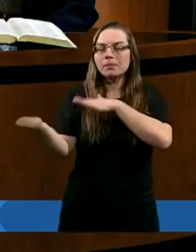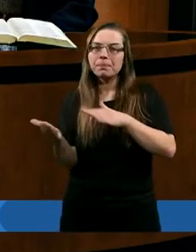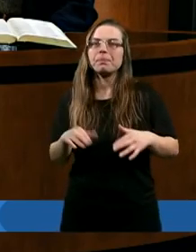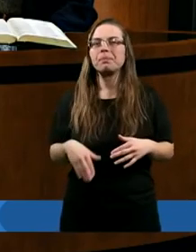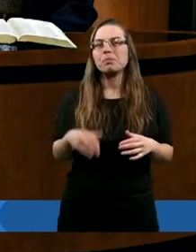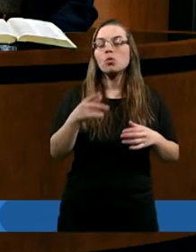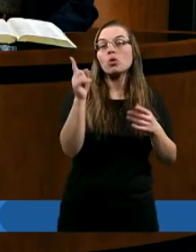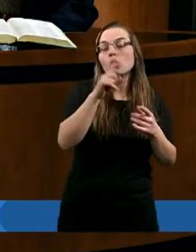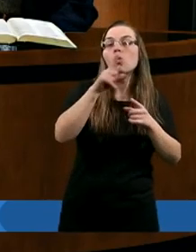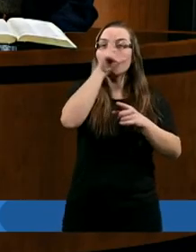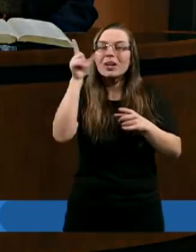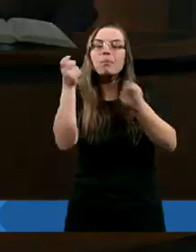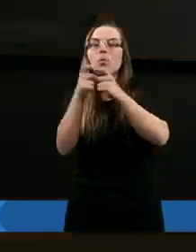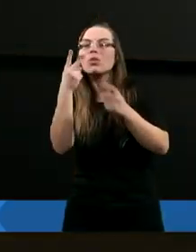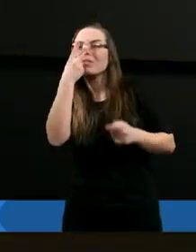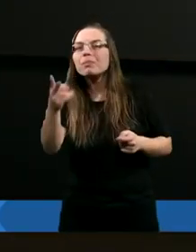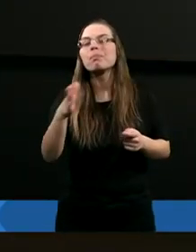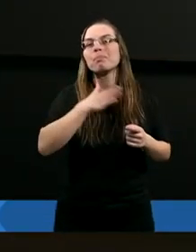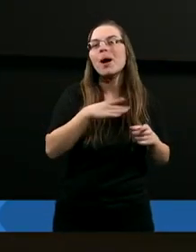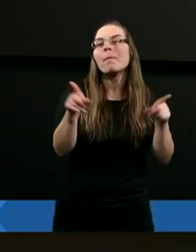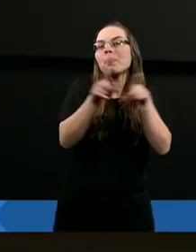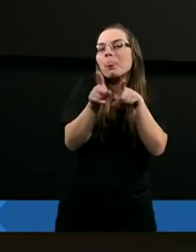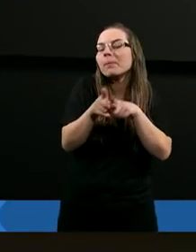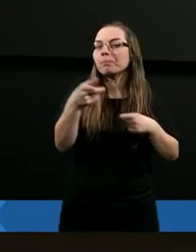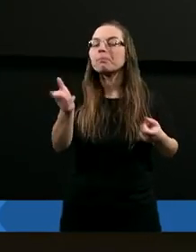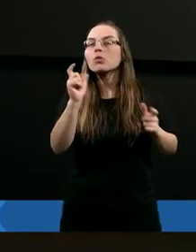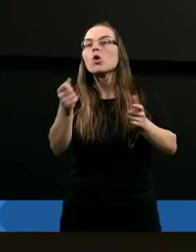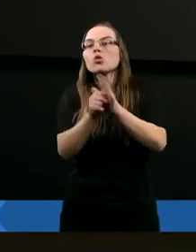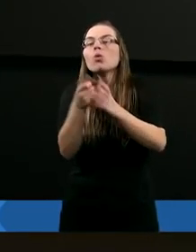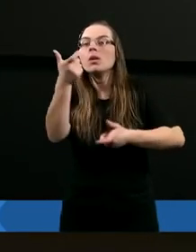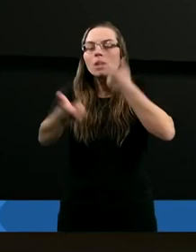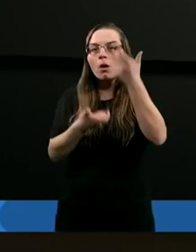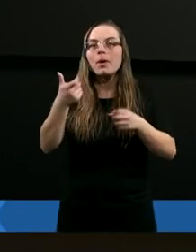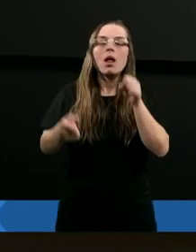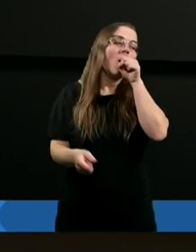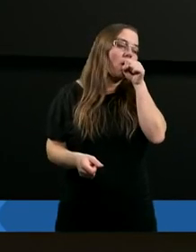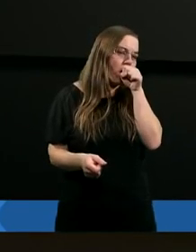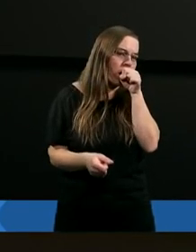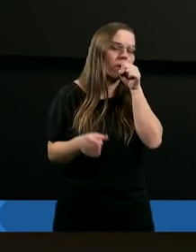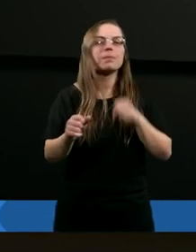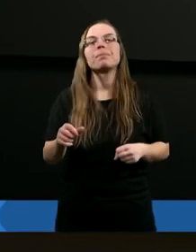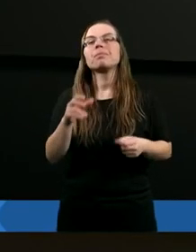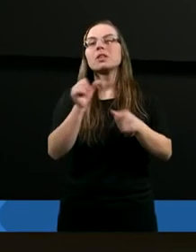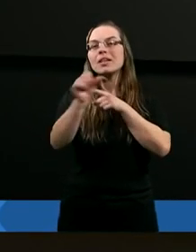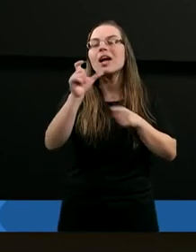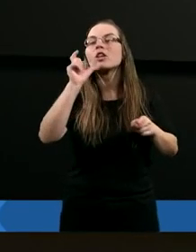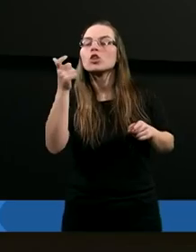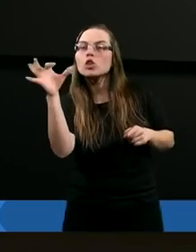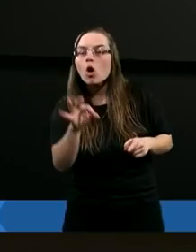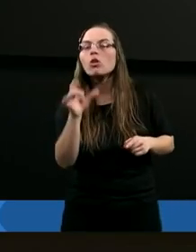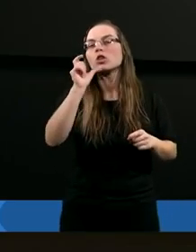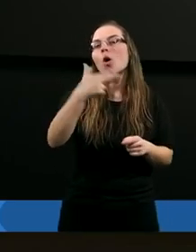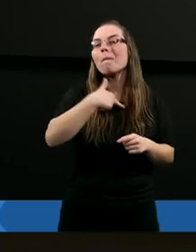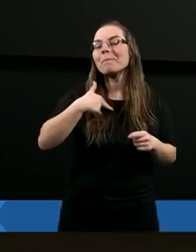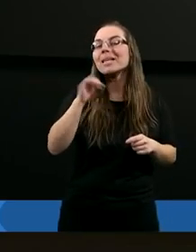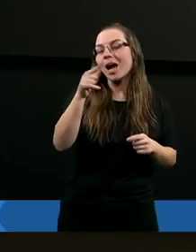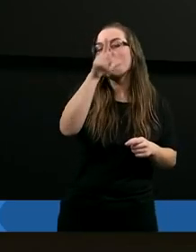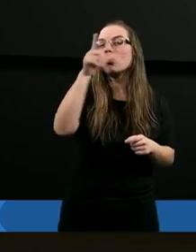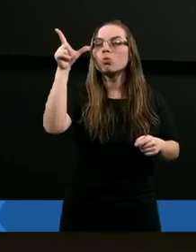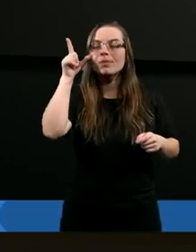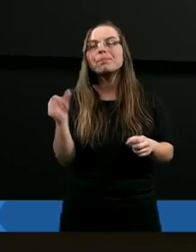ludzkiego punktu widzenia, coś mamy tak naprawdę do zrobienia, czy jest coś, co my jako